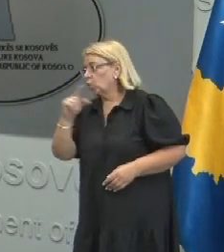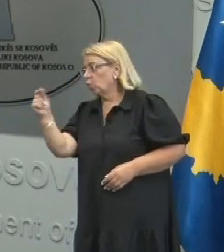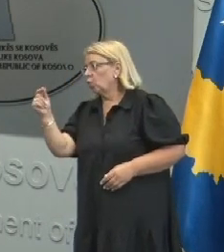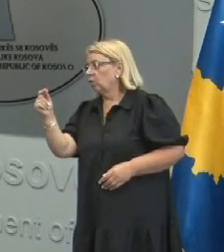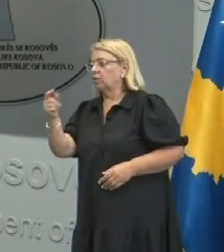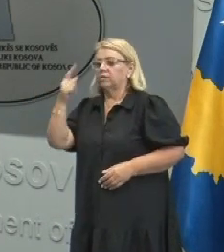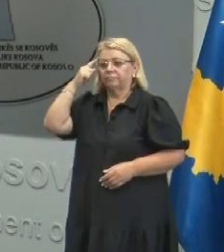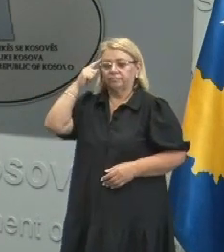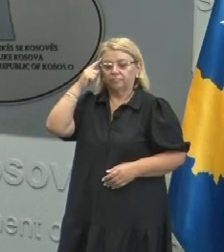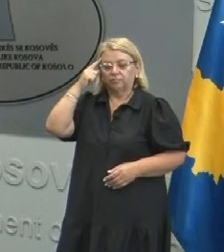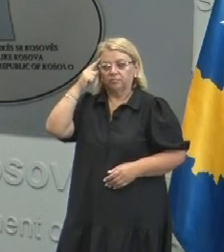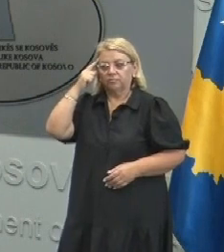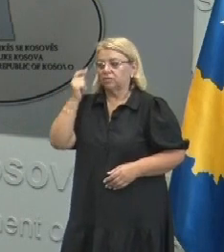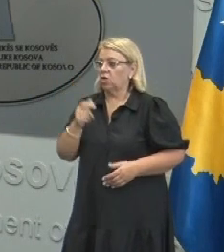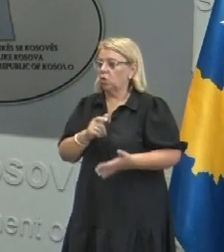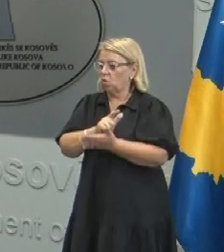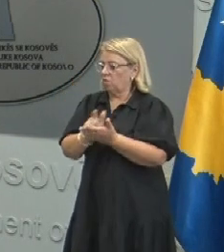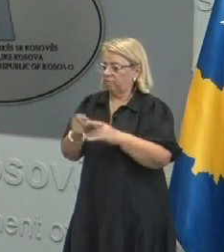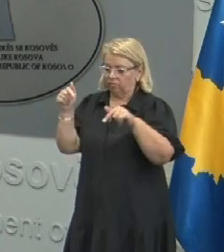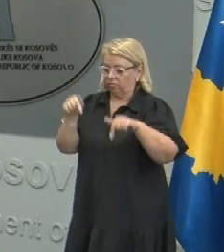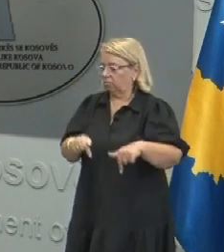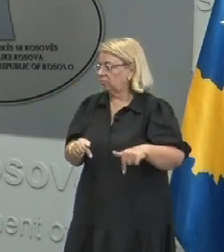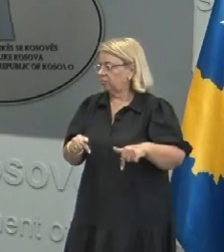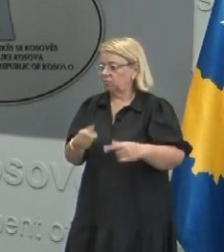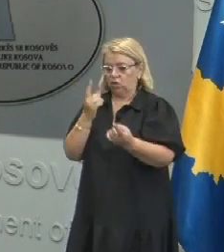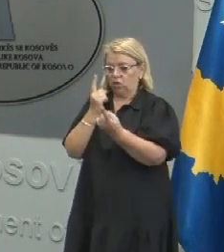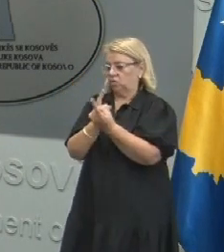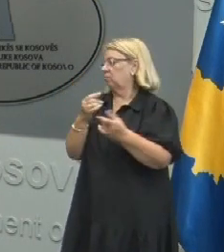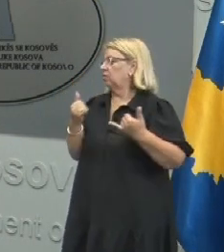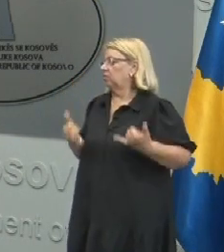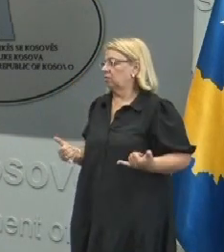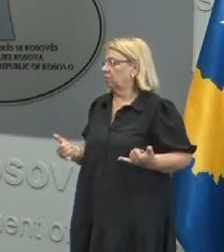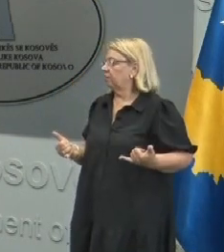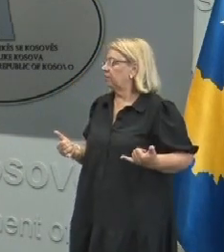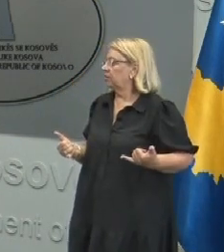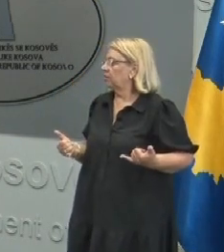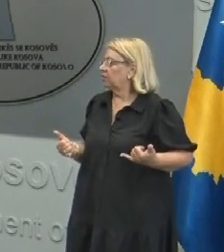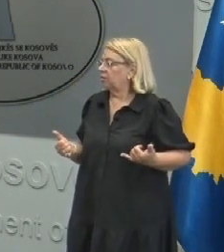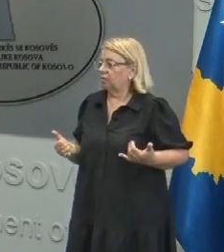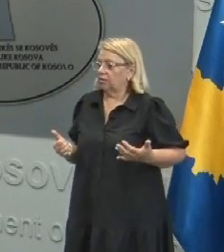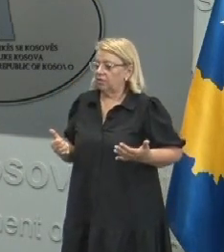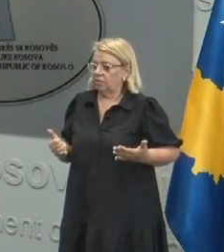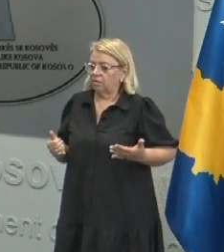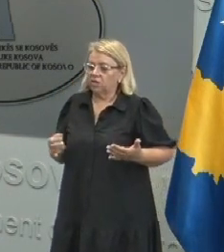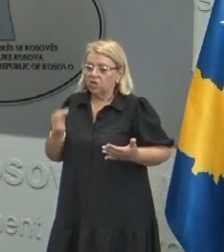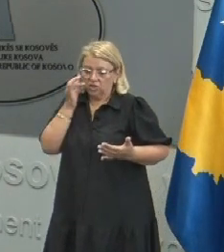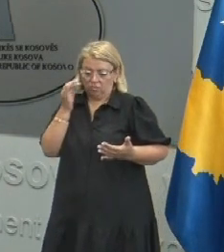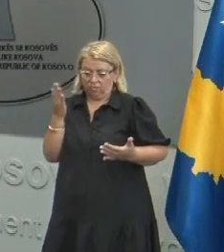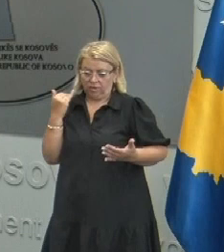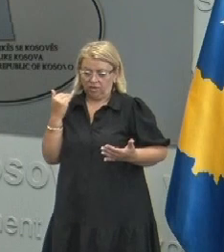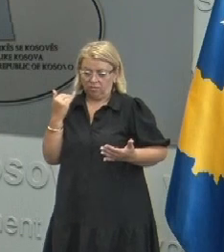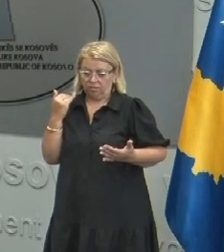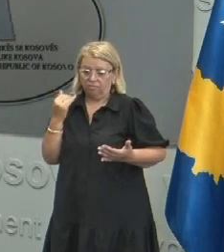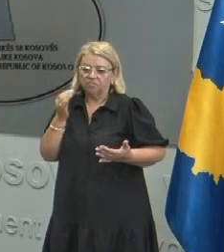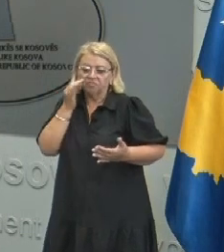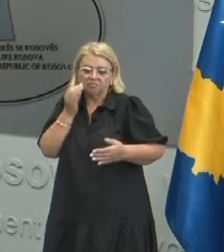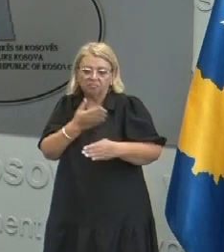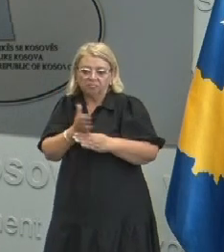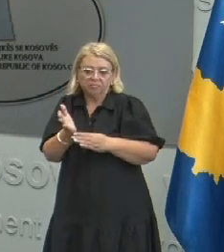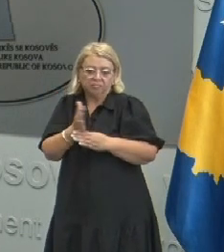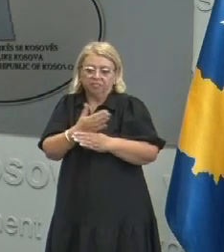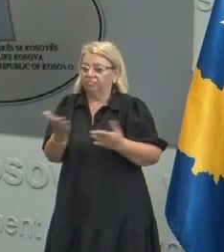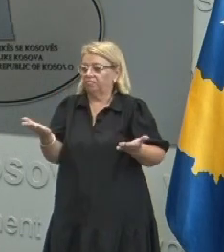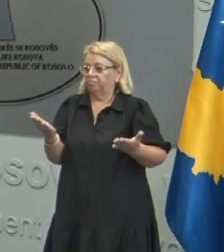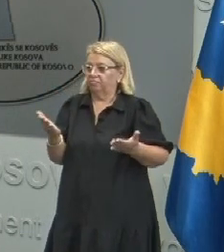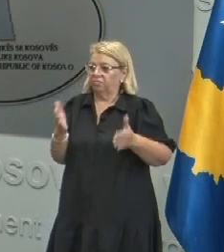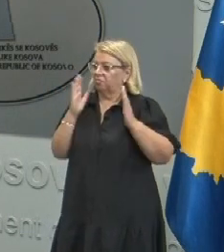do të vijë këtu, por do të takohem i sot. Po një ditë më herët, një ditë më vonë nuk besoj që luan